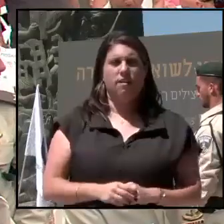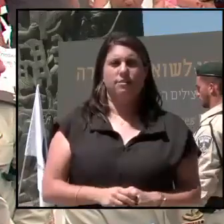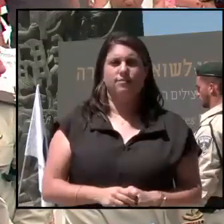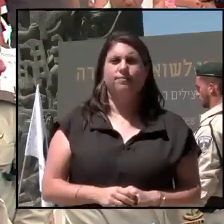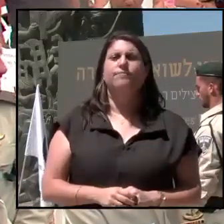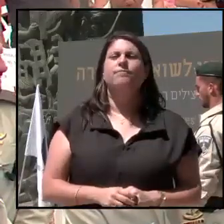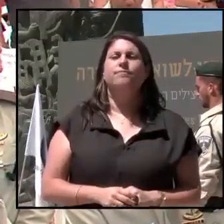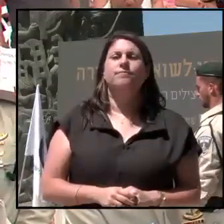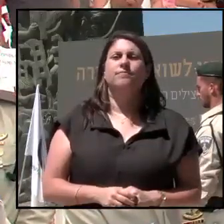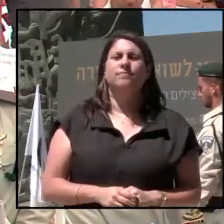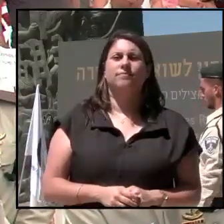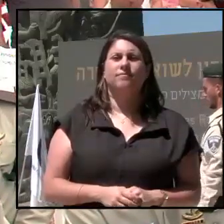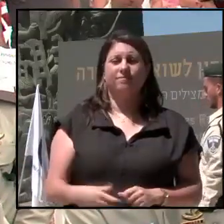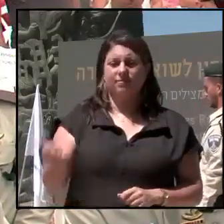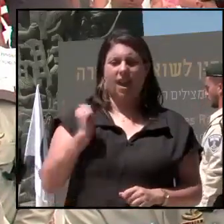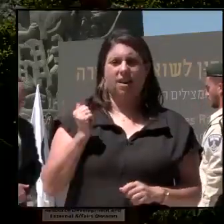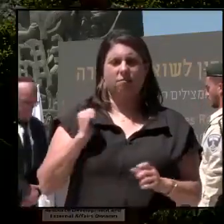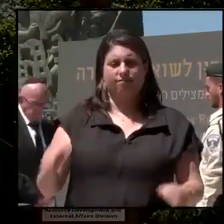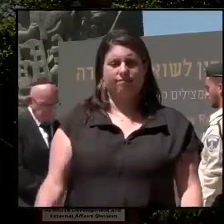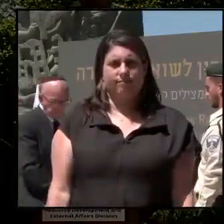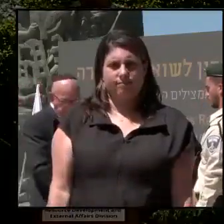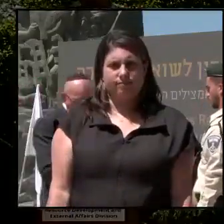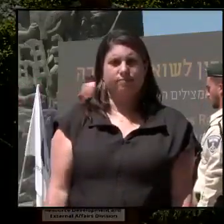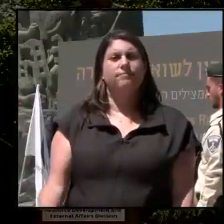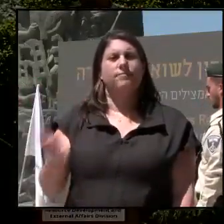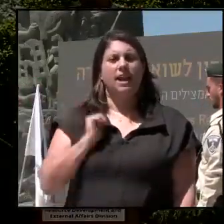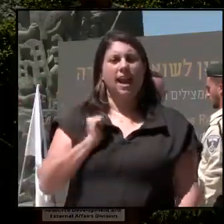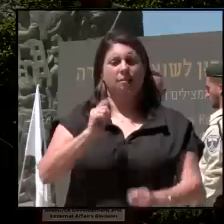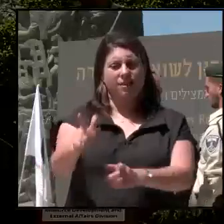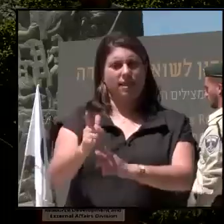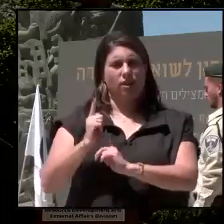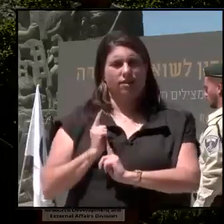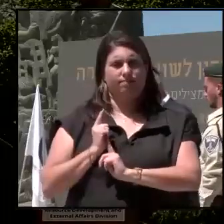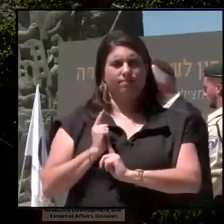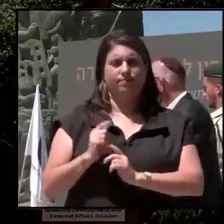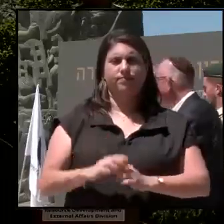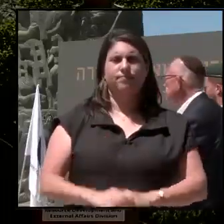שמר יבוא לדום. שמר, דום. שמר יחטיף את נשקו. תיב, שיק.